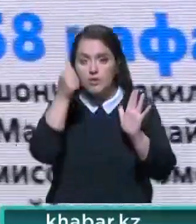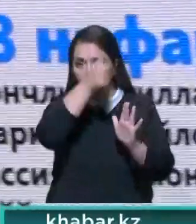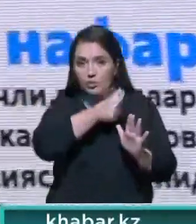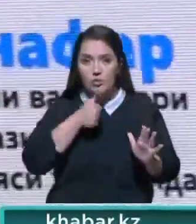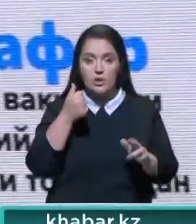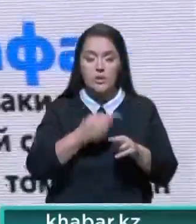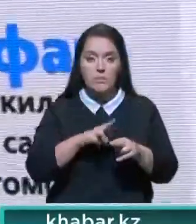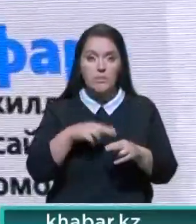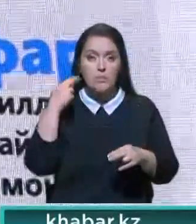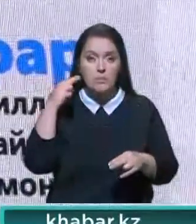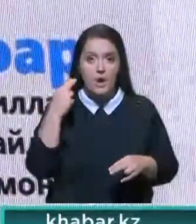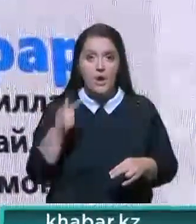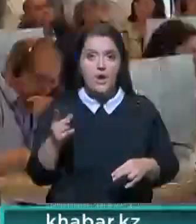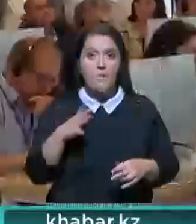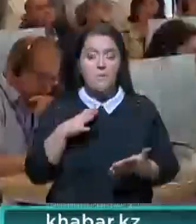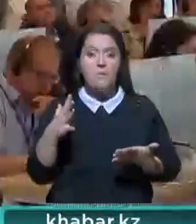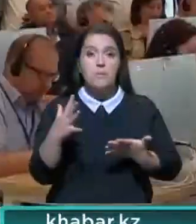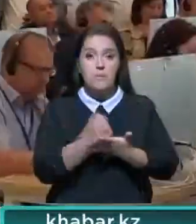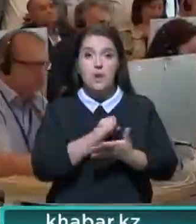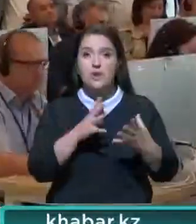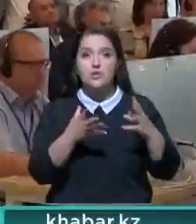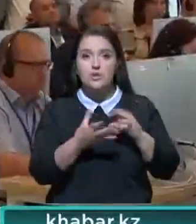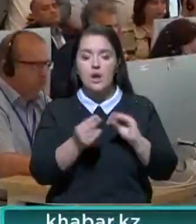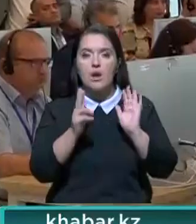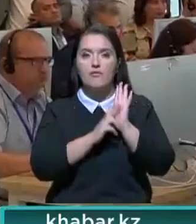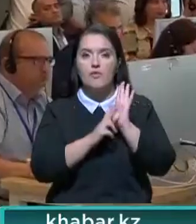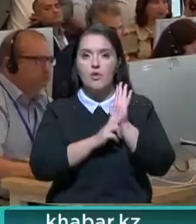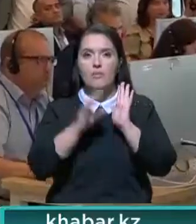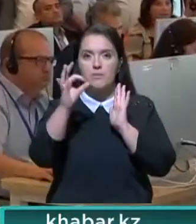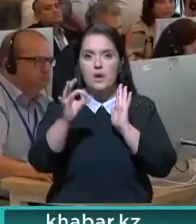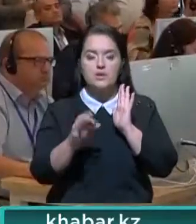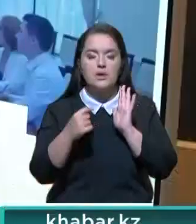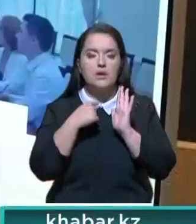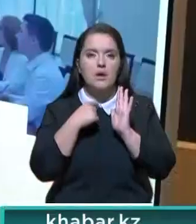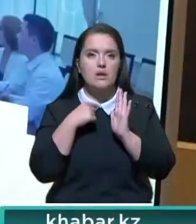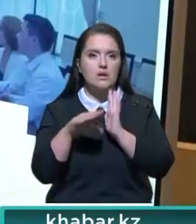Пару лет назад Мирзиёев победил на выборах с результатом 80% голосов.